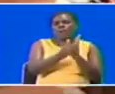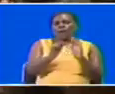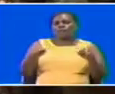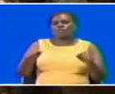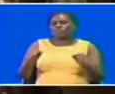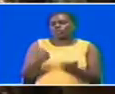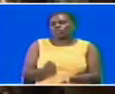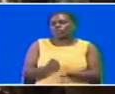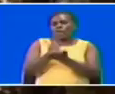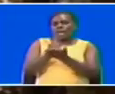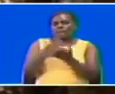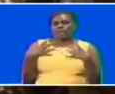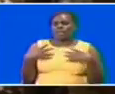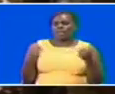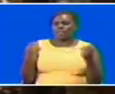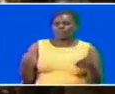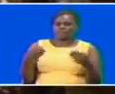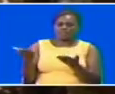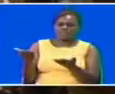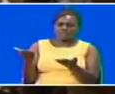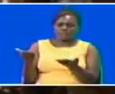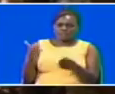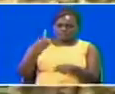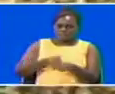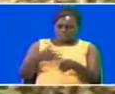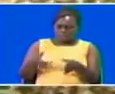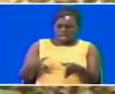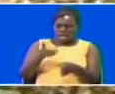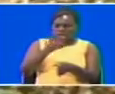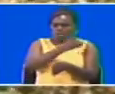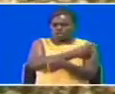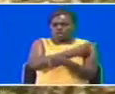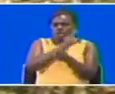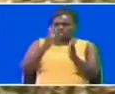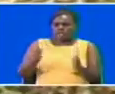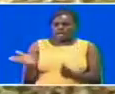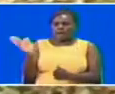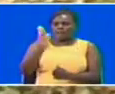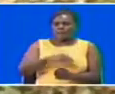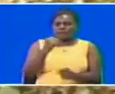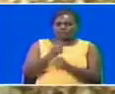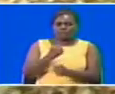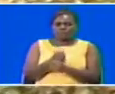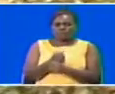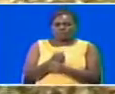shida hii na kumponya binti huyu Hasa wakati huu ambapo madaktari wameagizwa kurudi kazini Carol k